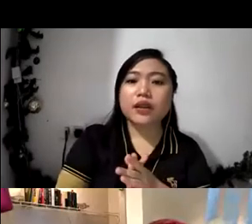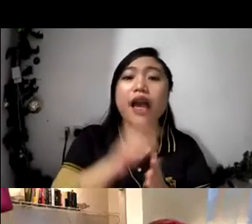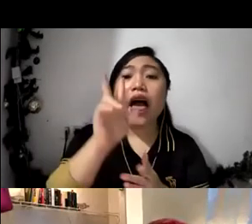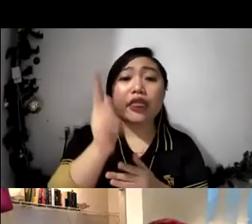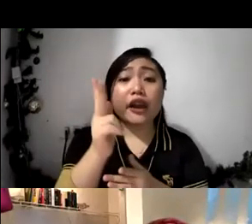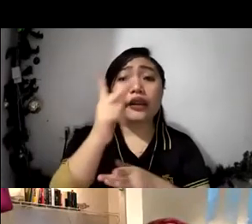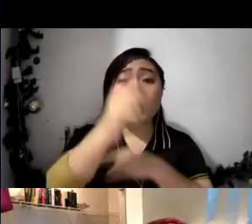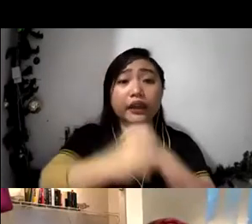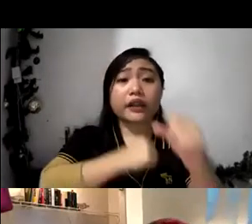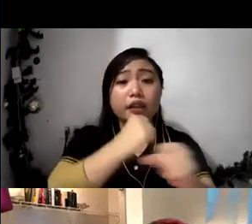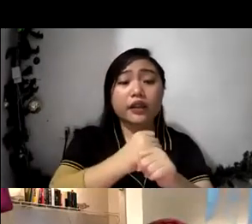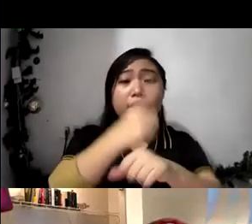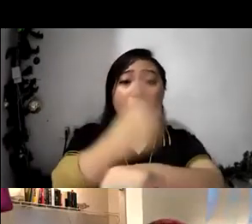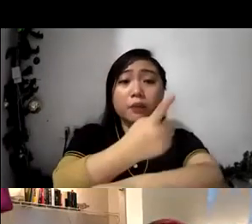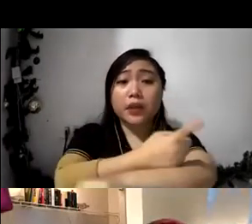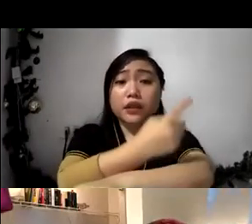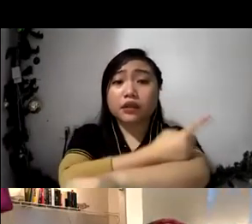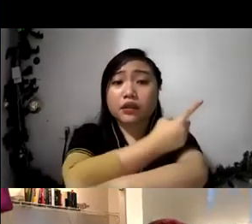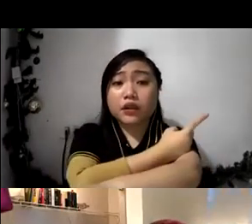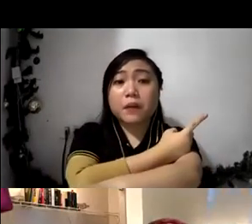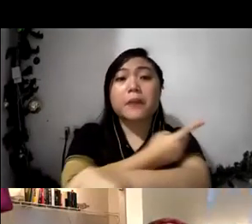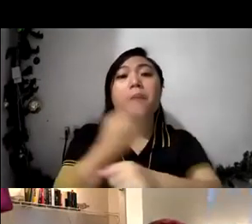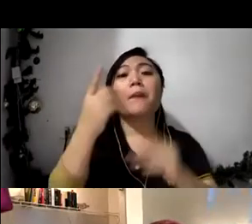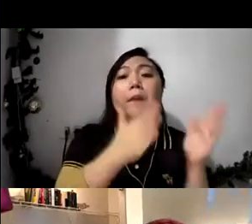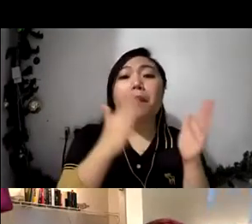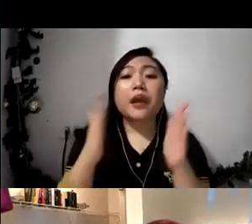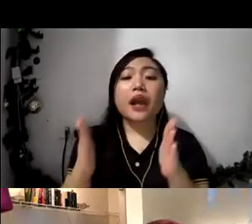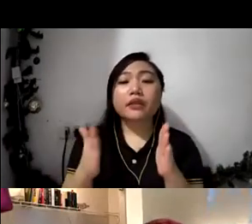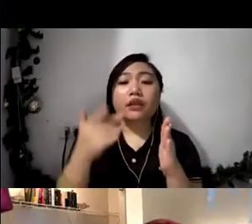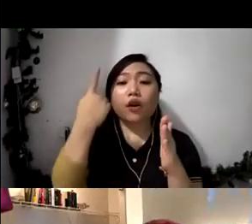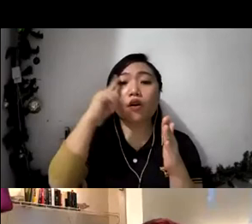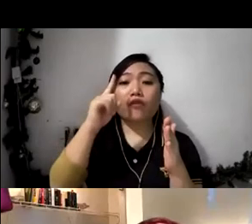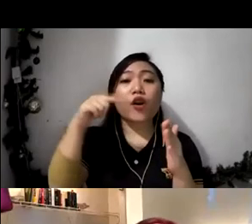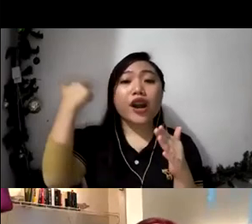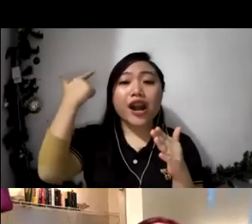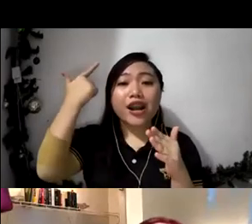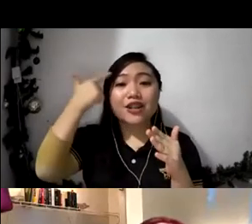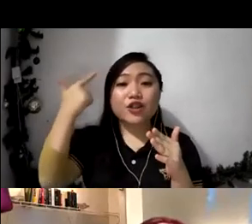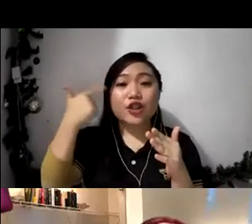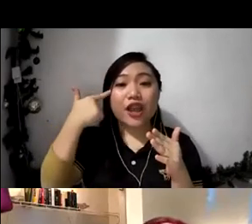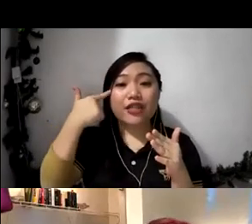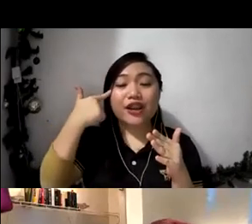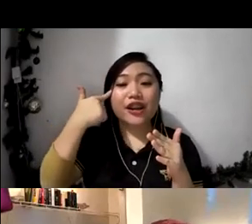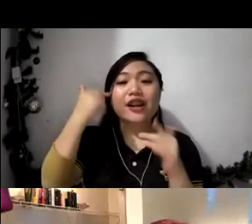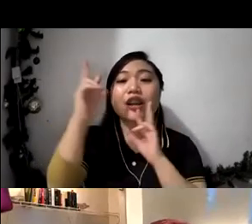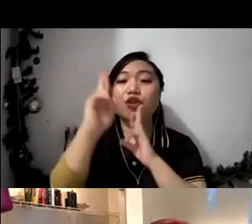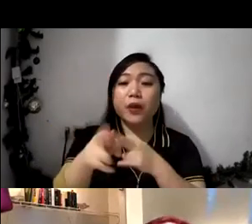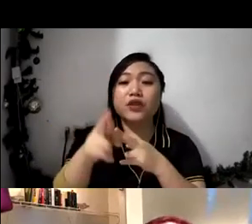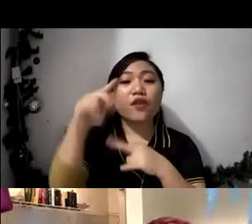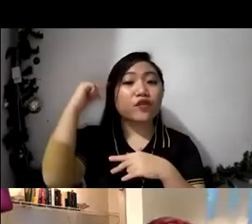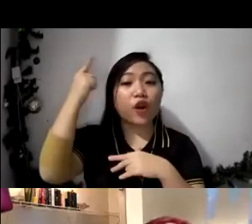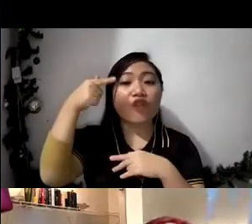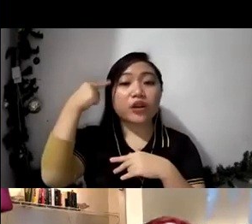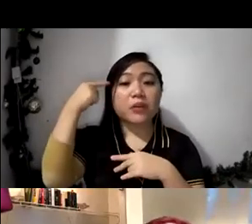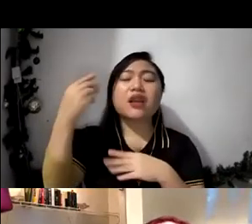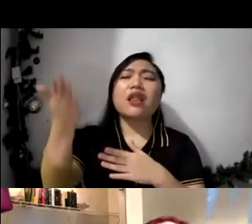no, development plan, Philippine Plan for Gender Responsive Governance. So kung makikita nyo, noon pa